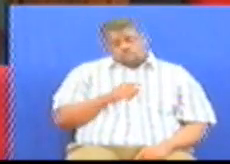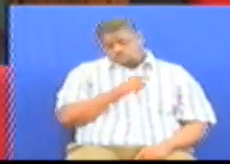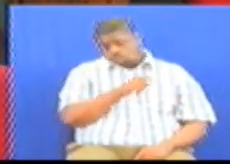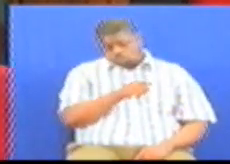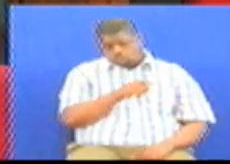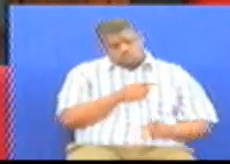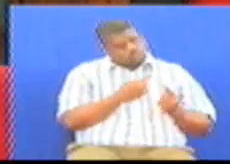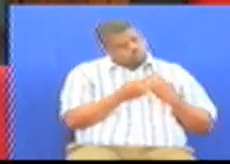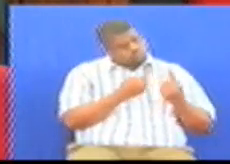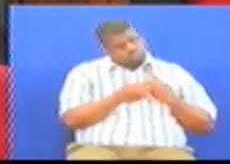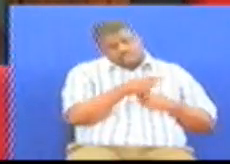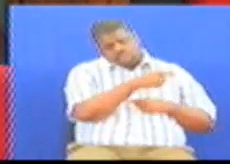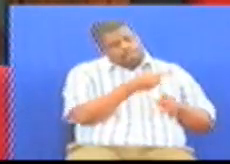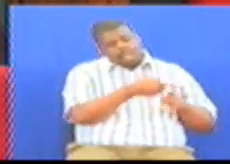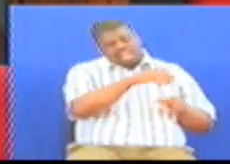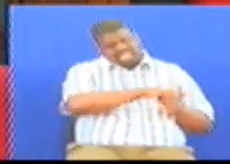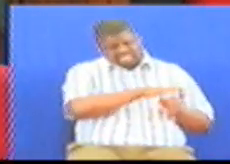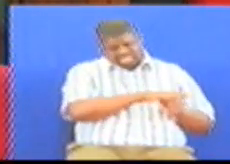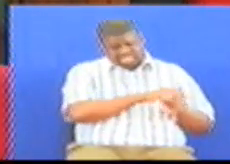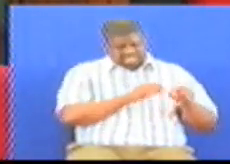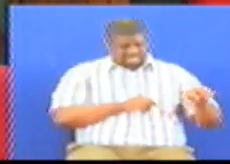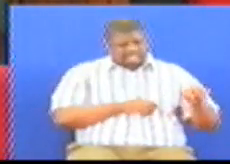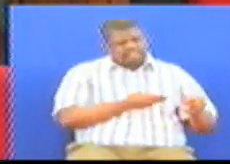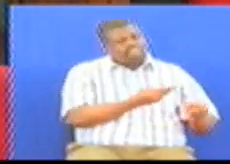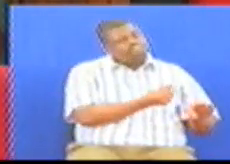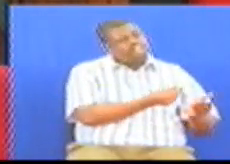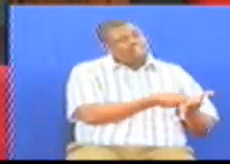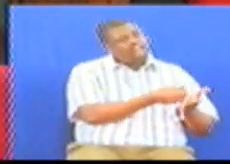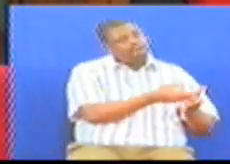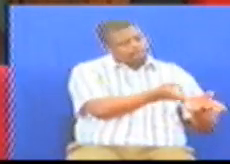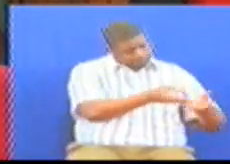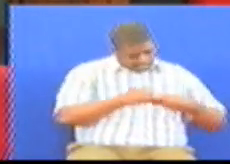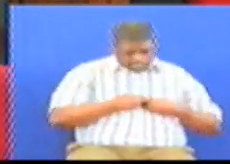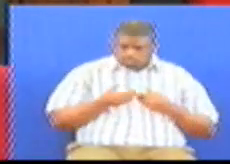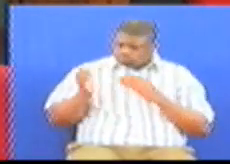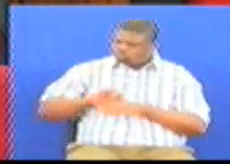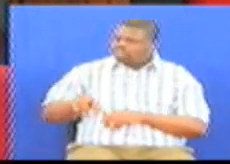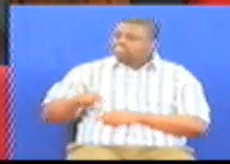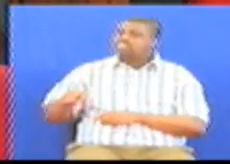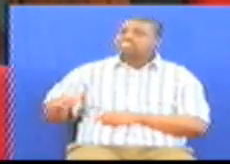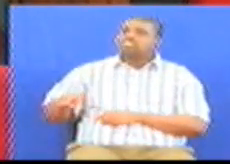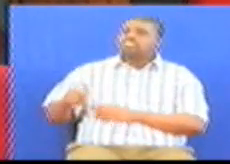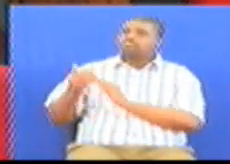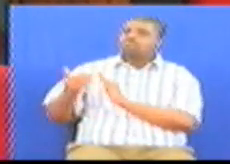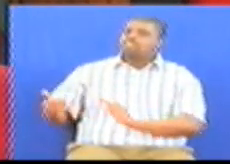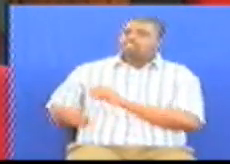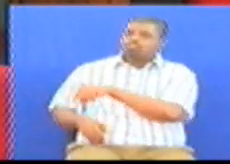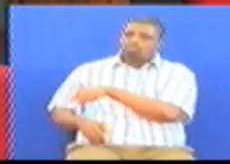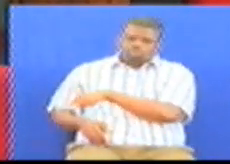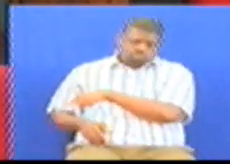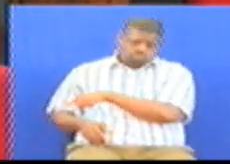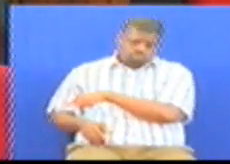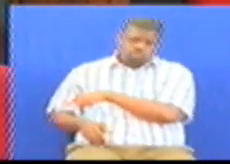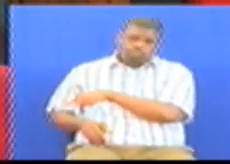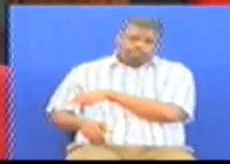kwako mara nyingi, naomba sana mtupe fedha angalau ya kukamilisha hizo hayo majengo ambayo